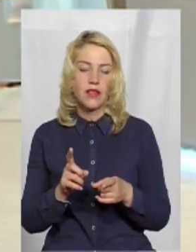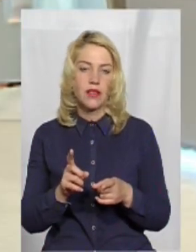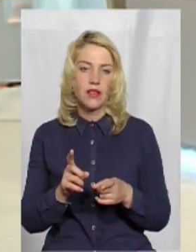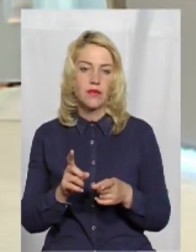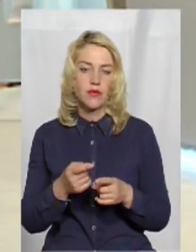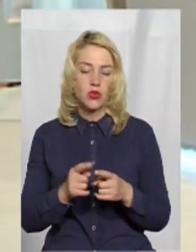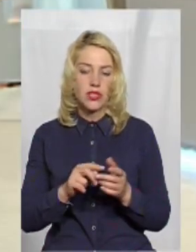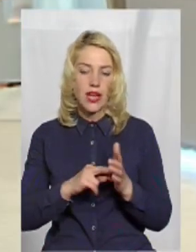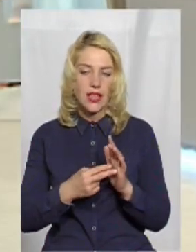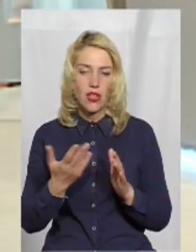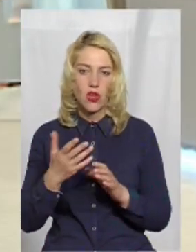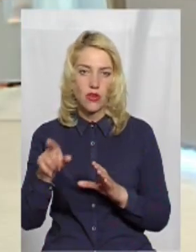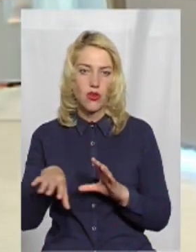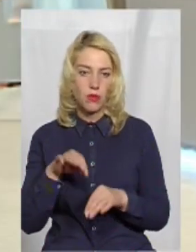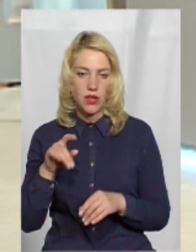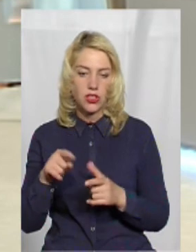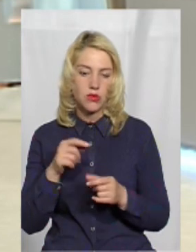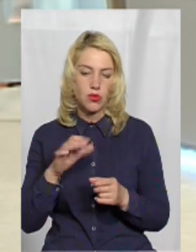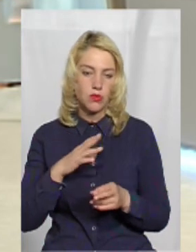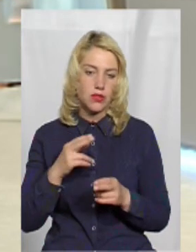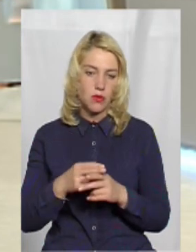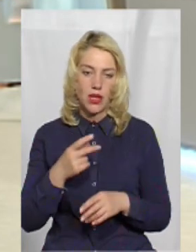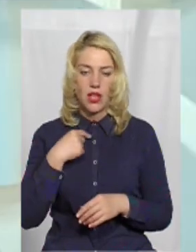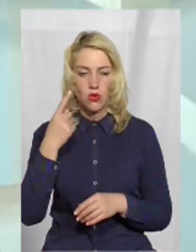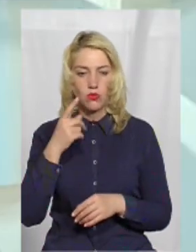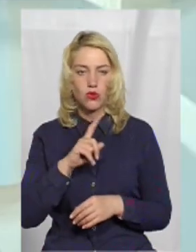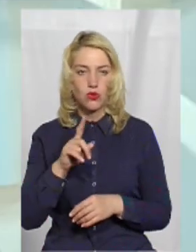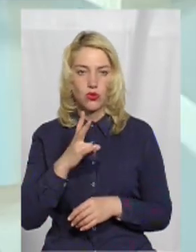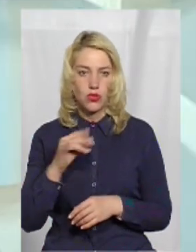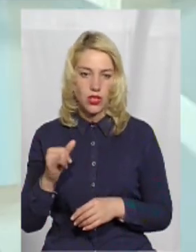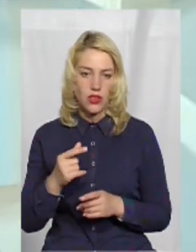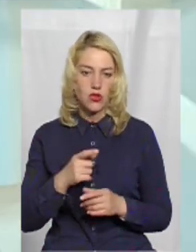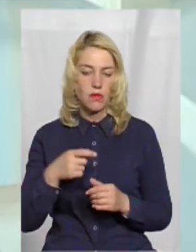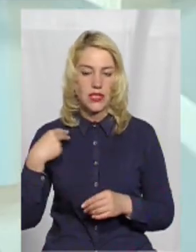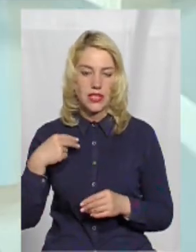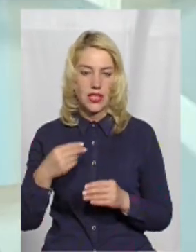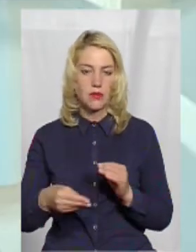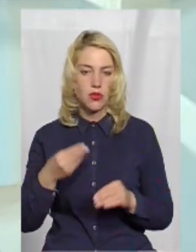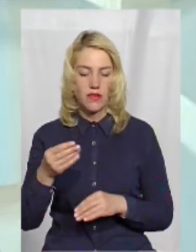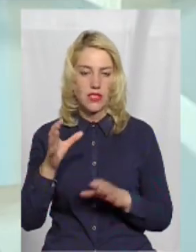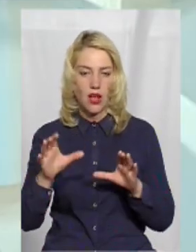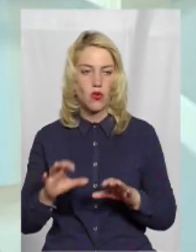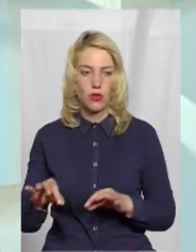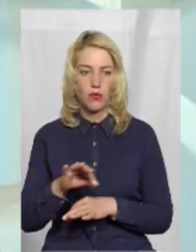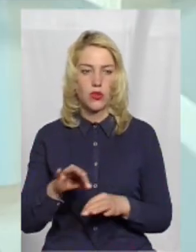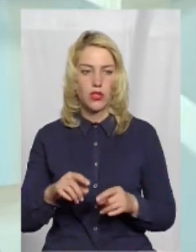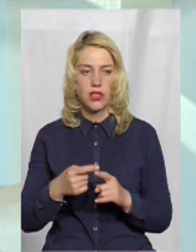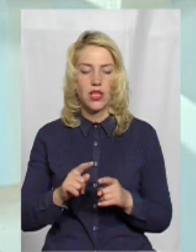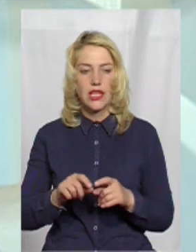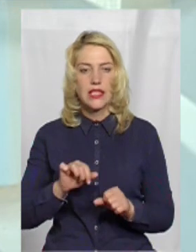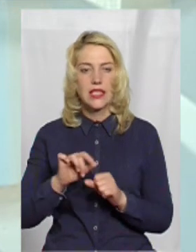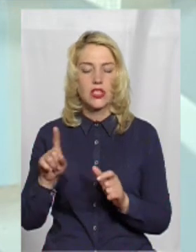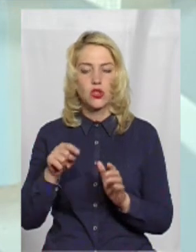цього? Конкретно, я думаю, коротка репліка, що ні. Тому що сам президент буквально вчора подав законопроект, який торкається захисту